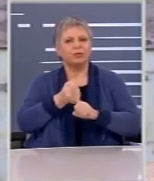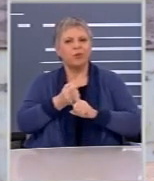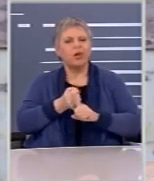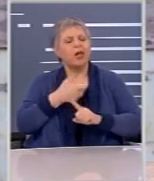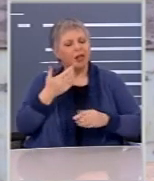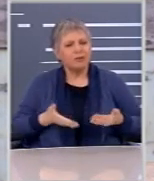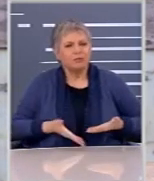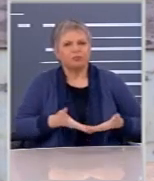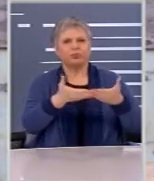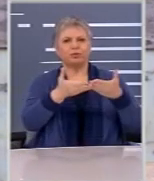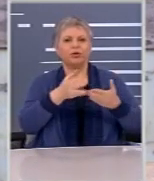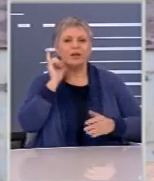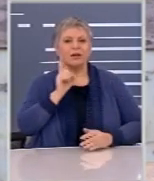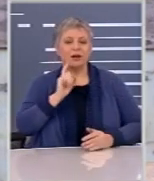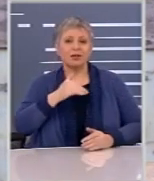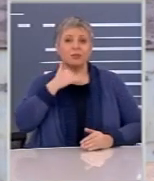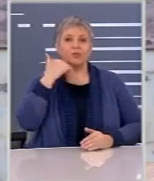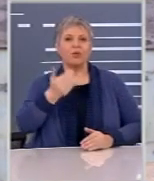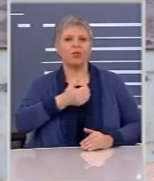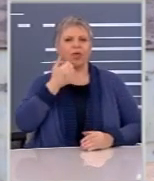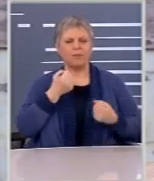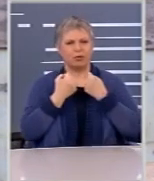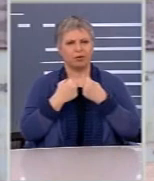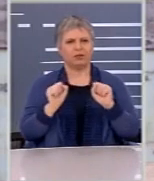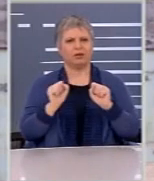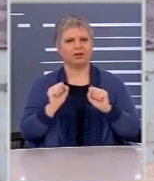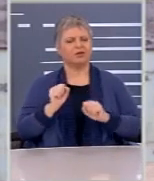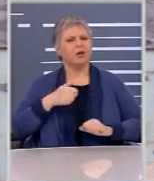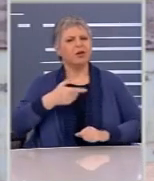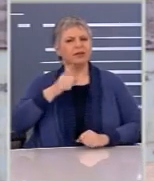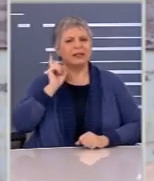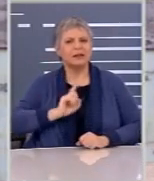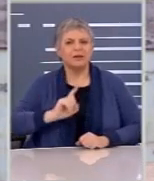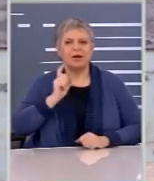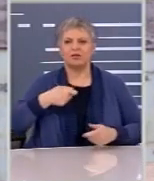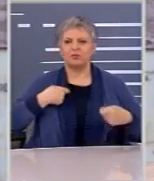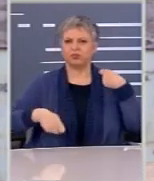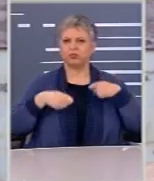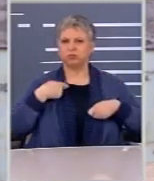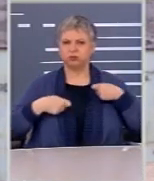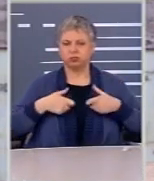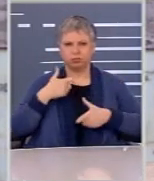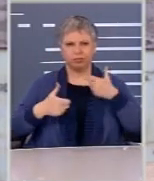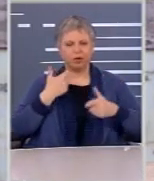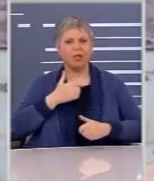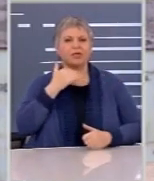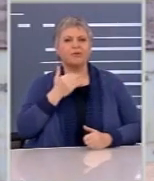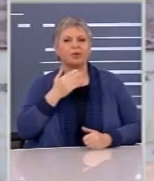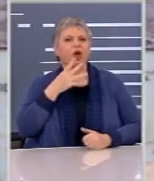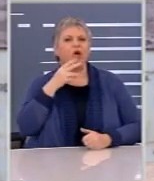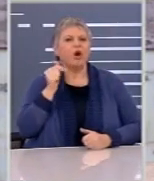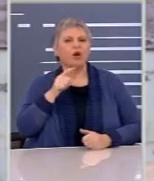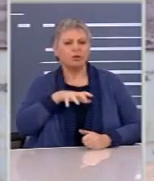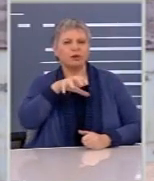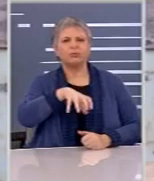διαμαρτυρόμαστε εμείς για αυτές που δεν έχουν τη δυνατότητα να διαμαρτυρηθούν, γιατί τα ήθη και τα έθιμα στις χώρες